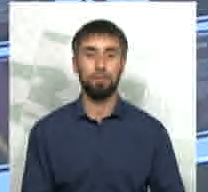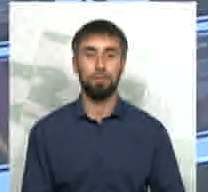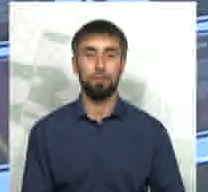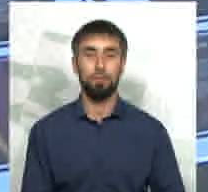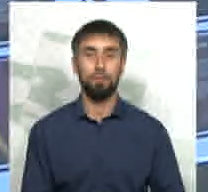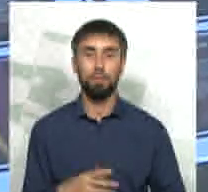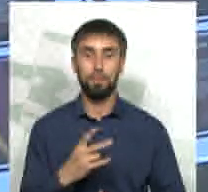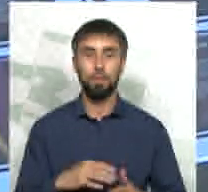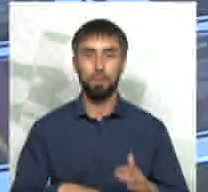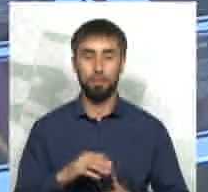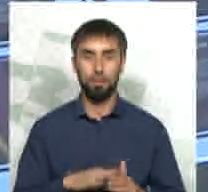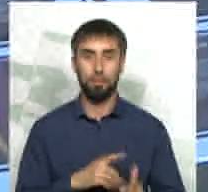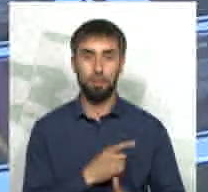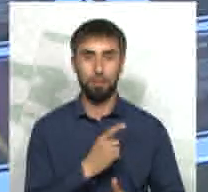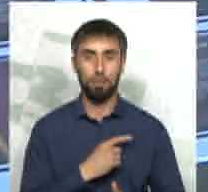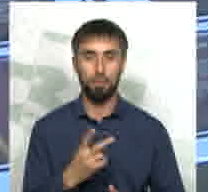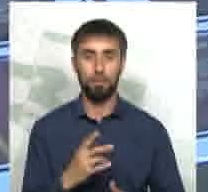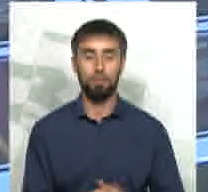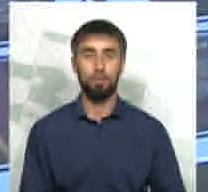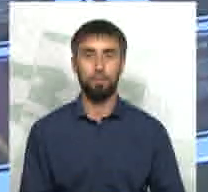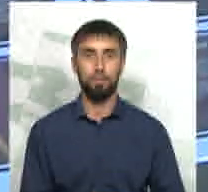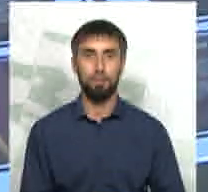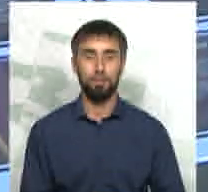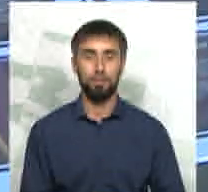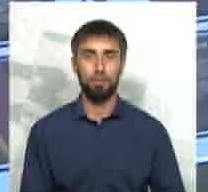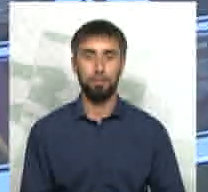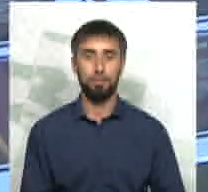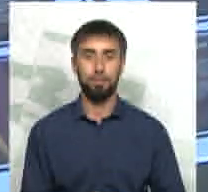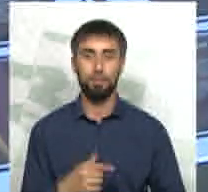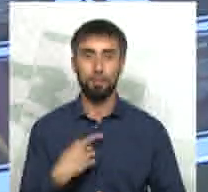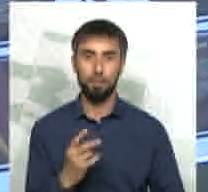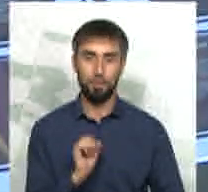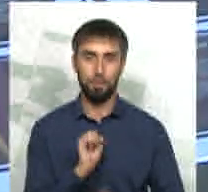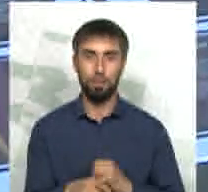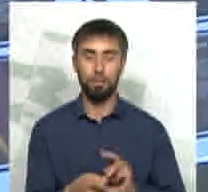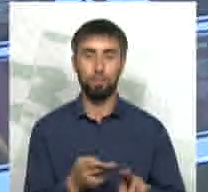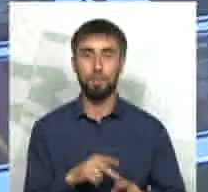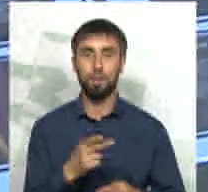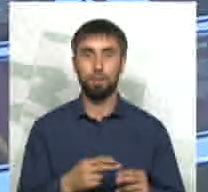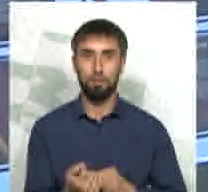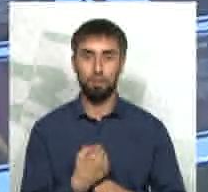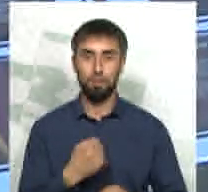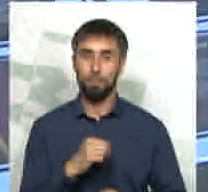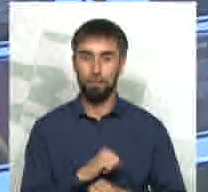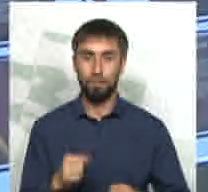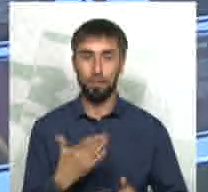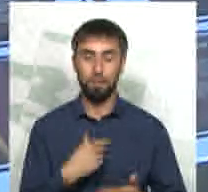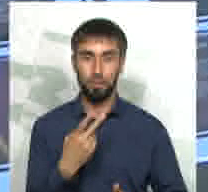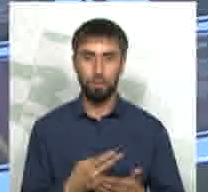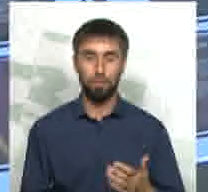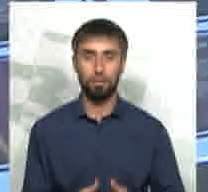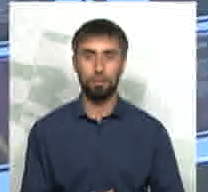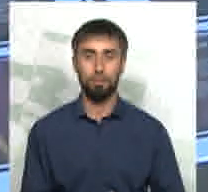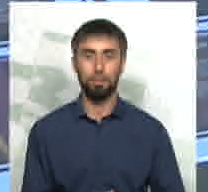гозул халис, кил гозул халис. Си ашкет кши ешу ит, иши ат, ашкет хвату ана халис, ашкет бол беш восак. Ашкет ешу ясак ди,